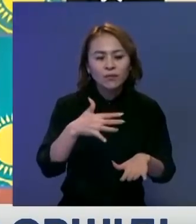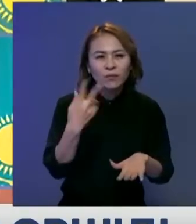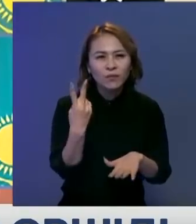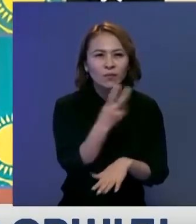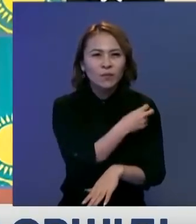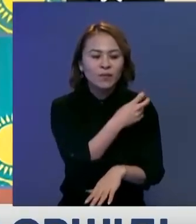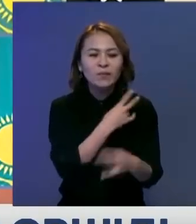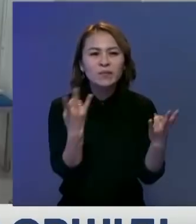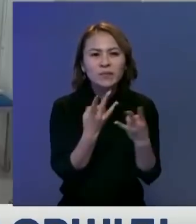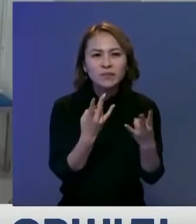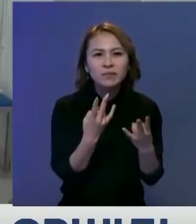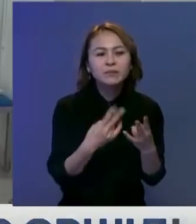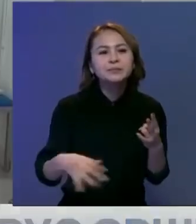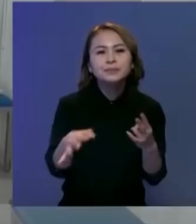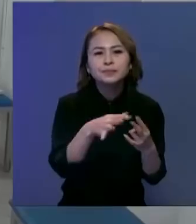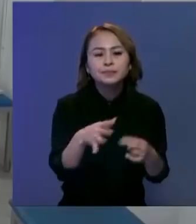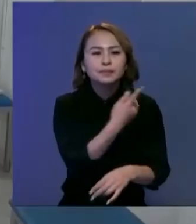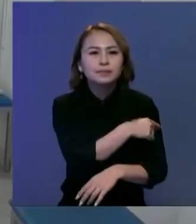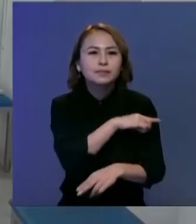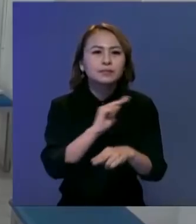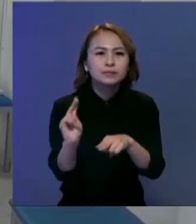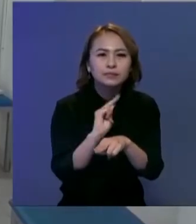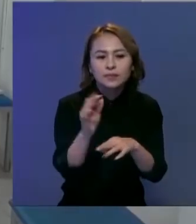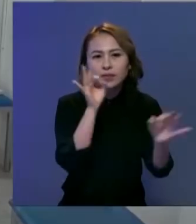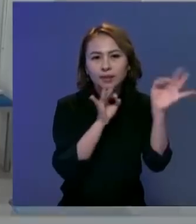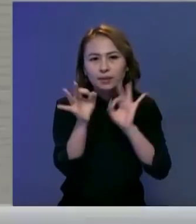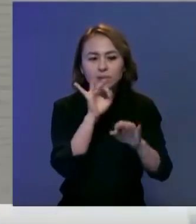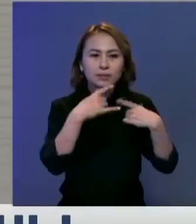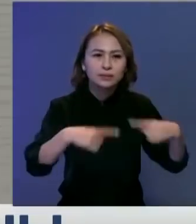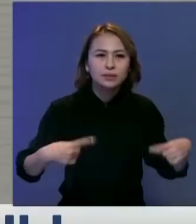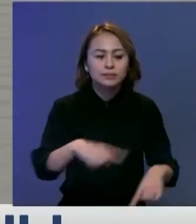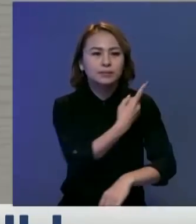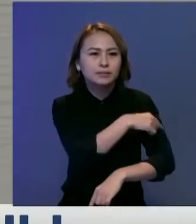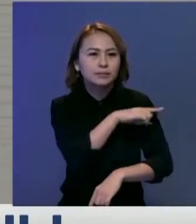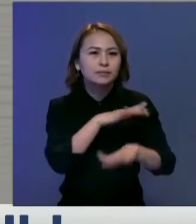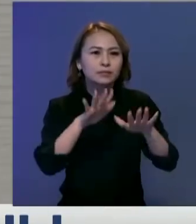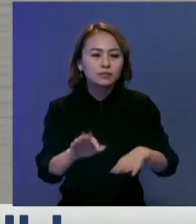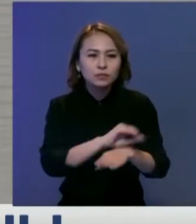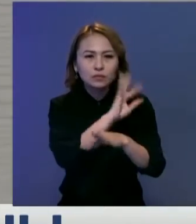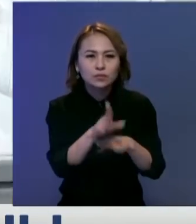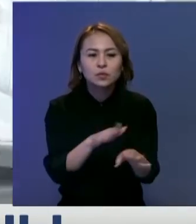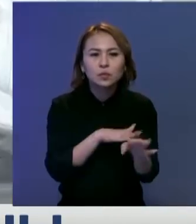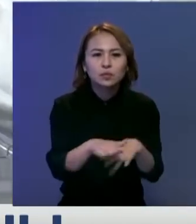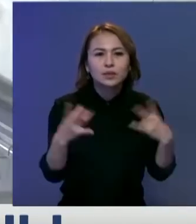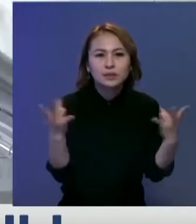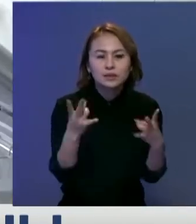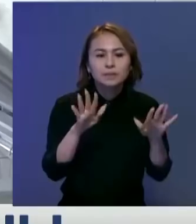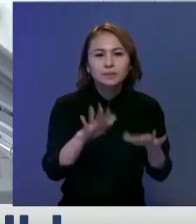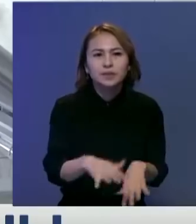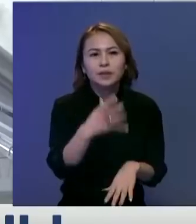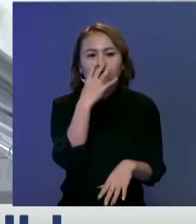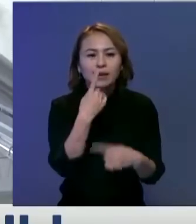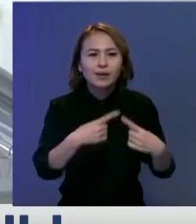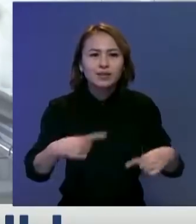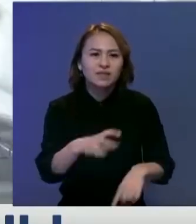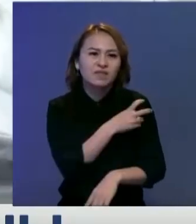дәрегер қажетті. Аймақтағы емде өмекемелері дәрі дәрмек пен және мейсіналық құралмен толықтай қамтамасетілу өгерек. Аныстазиология және